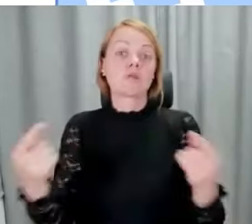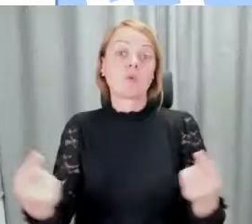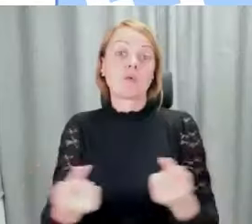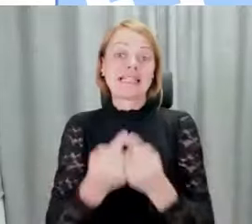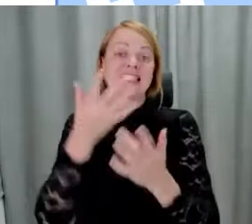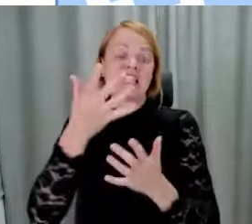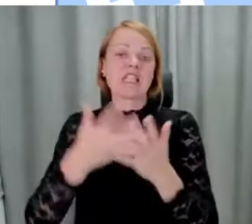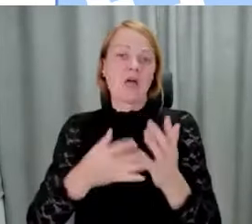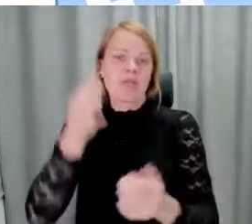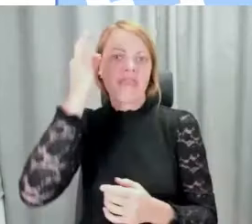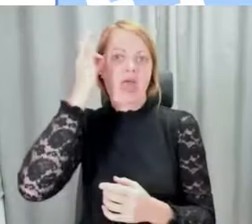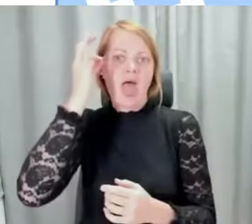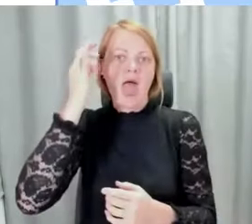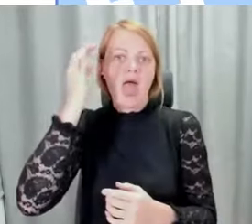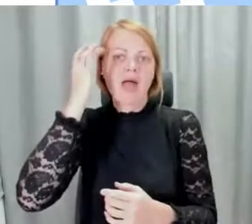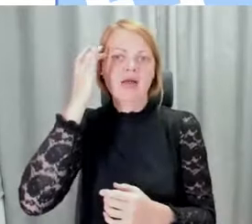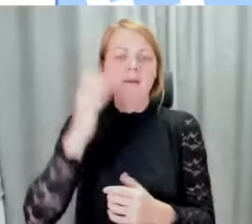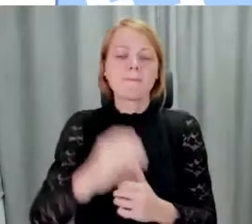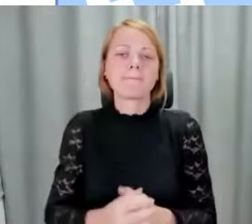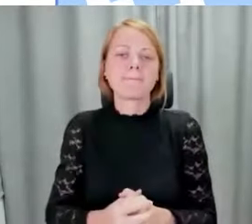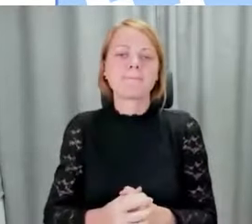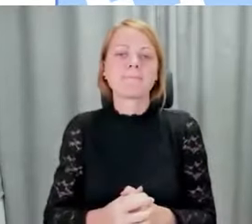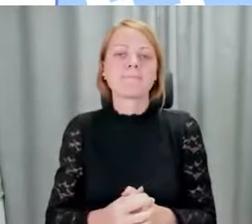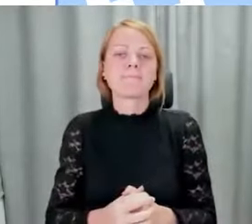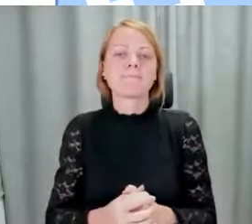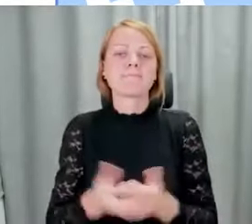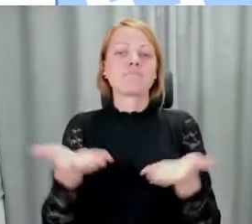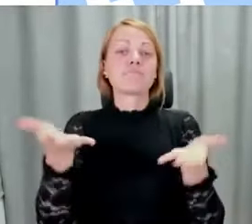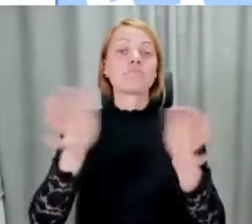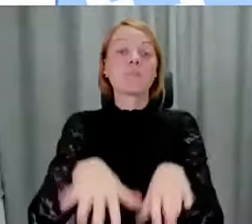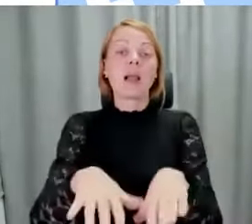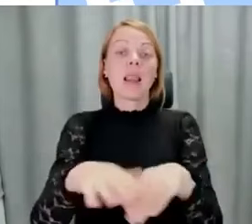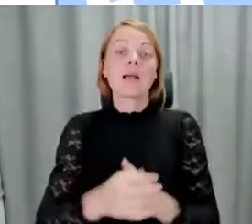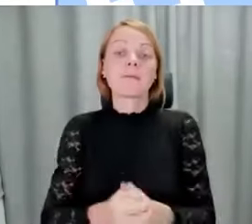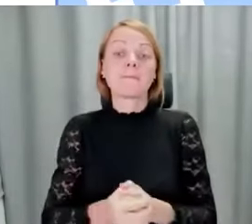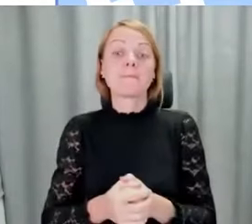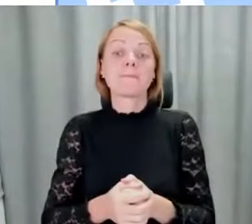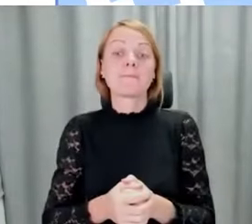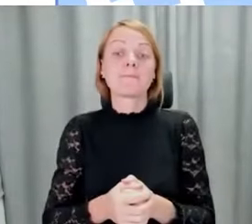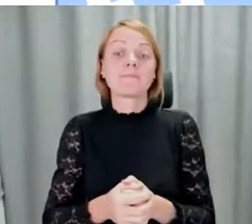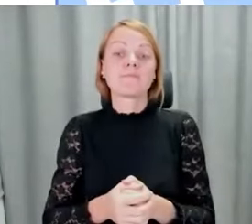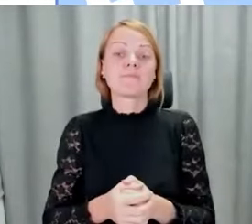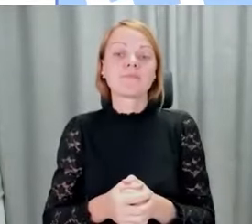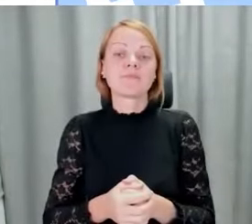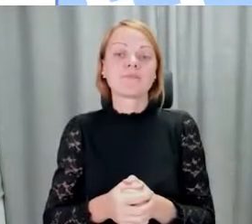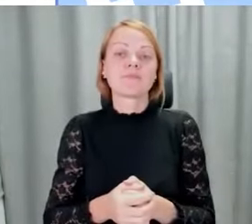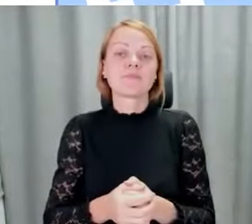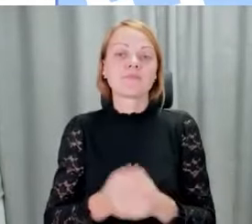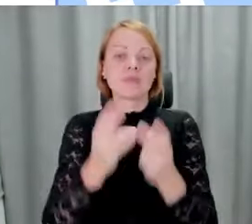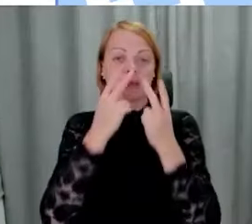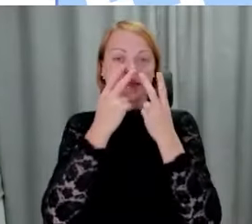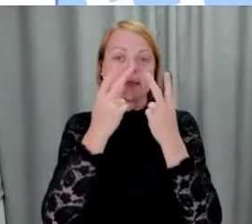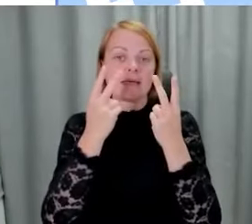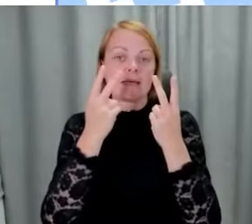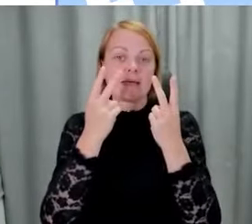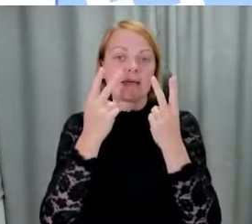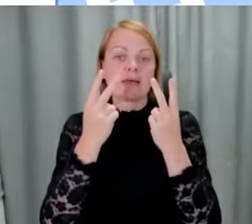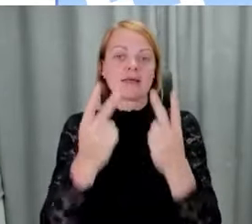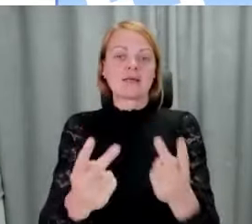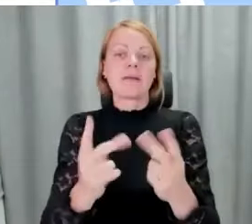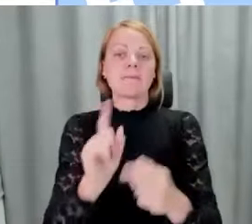ir. Savukārt, kas tad paliek pārējais? Tātad mēs redzējām, ka ir